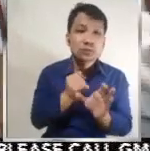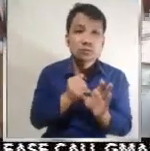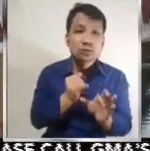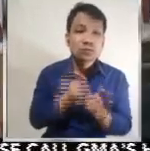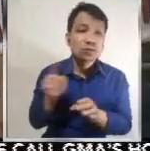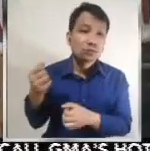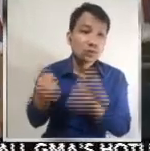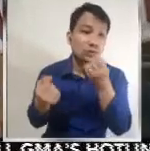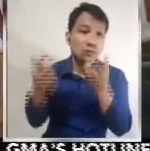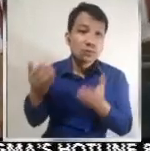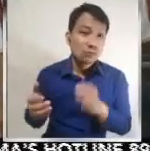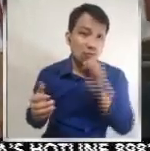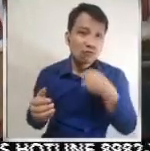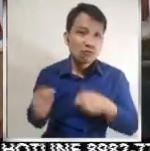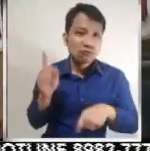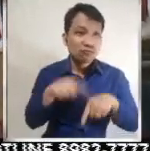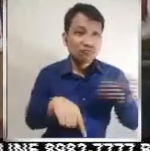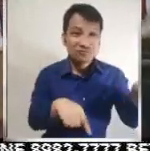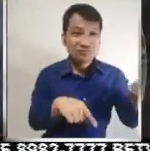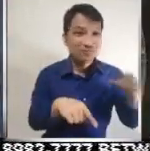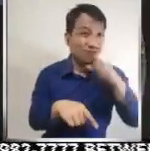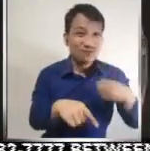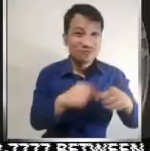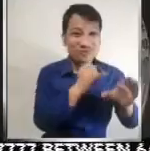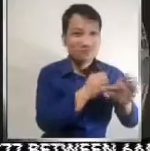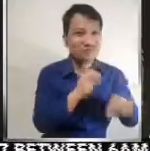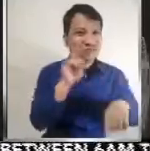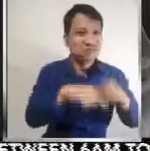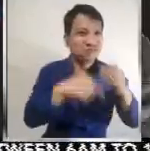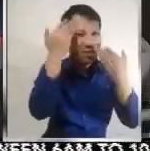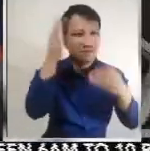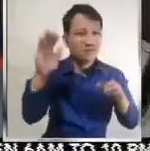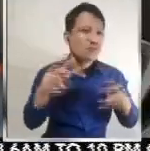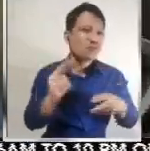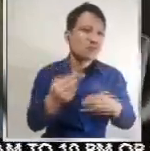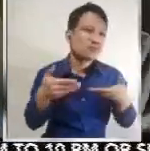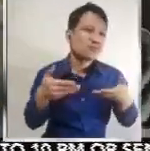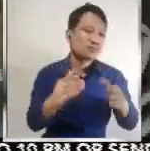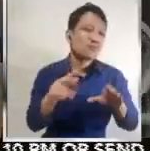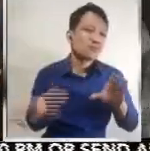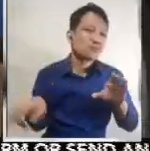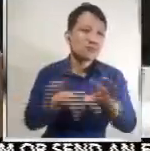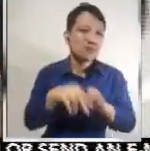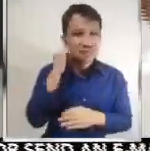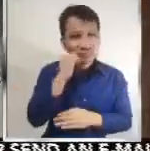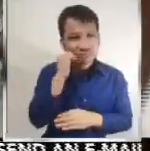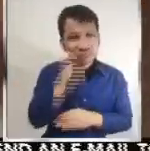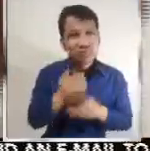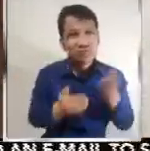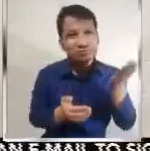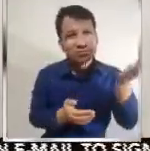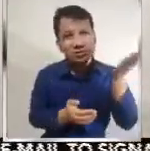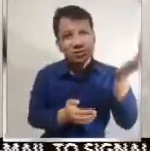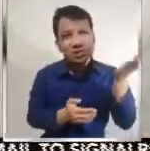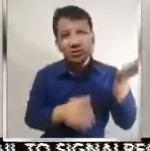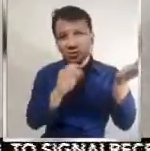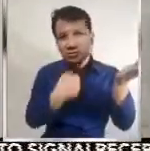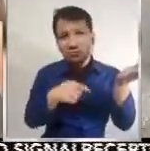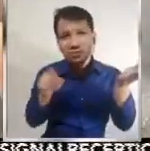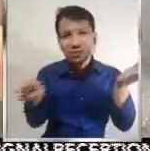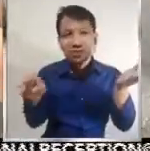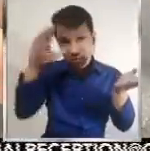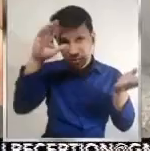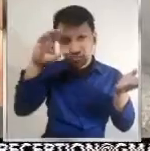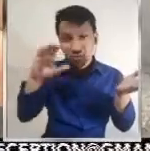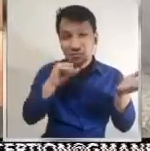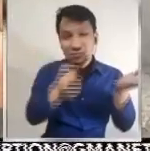wala pang katiyakan kung kailan muling makakapasada. Kaya may ilang araw-araw na mamalimo sa matandang Balara, Quezon City, makaraos lang.